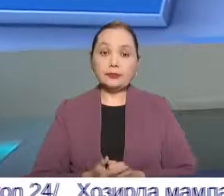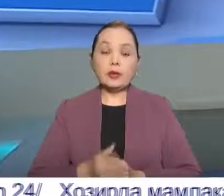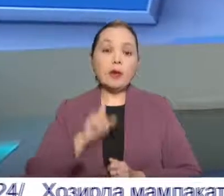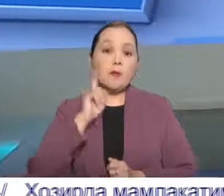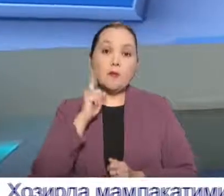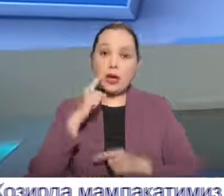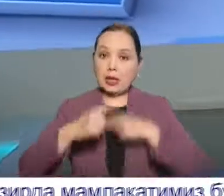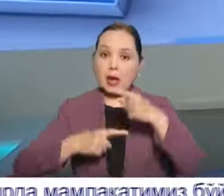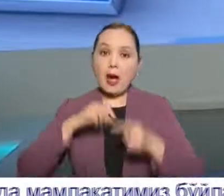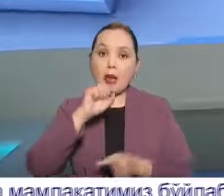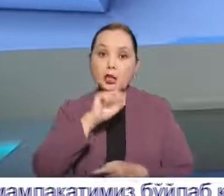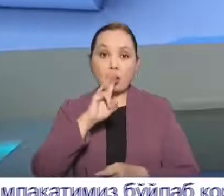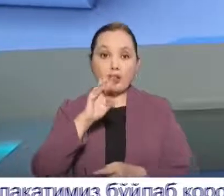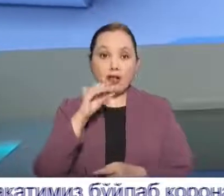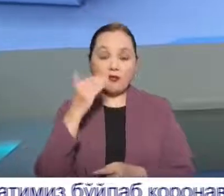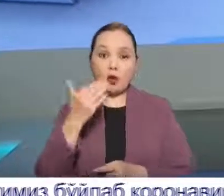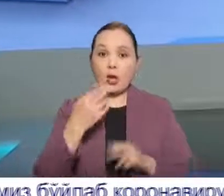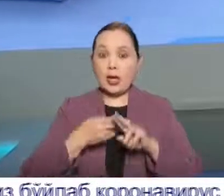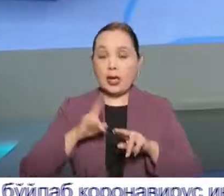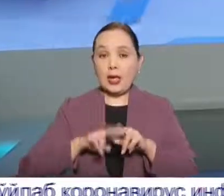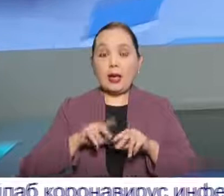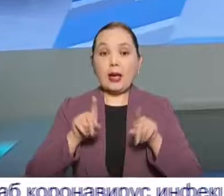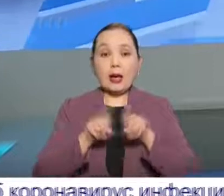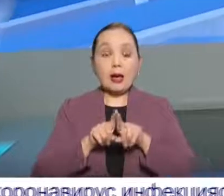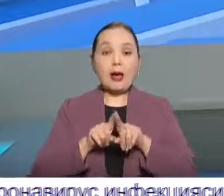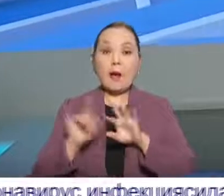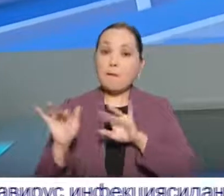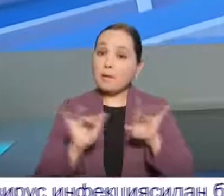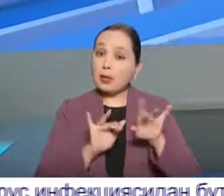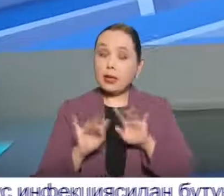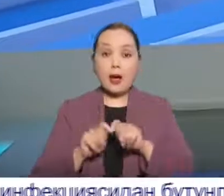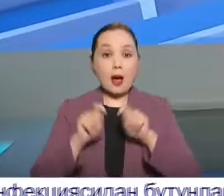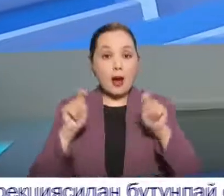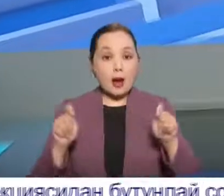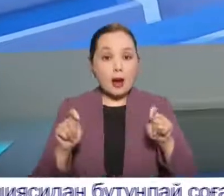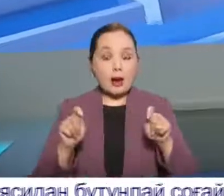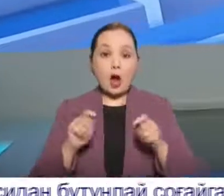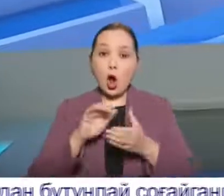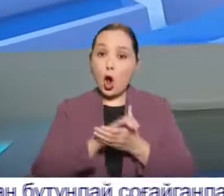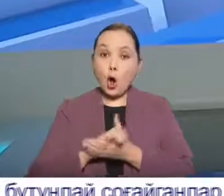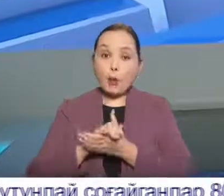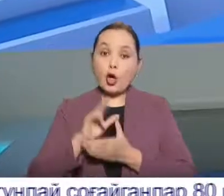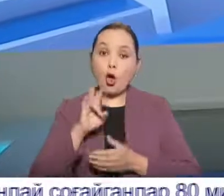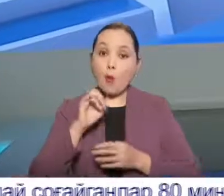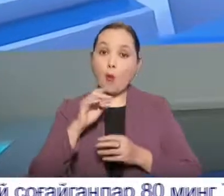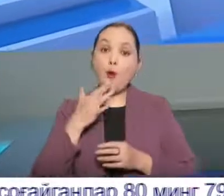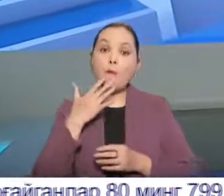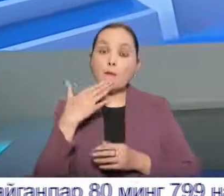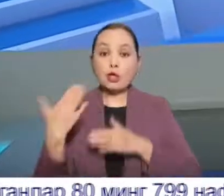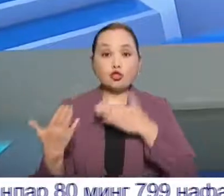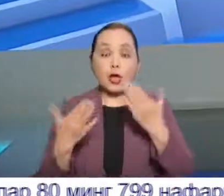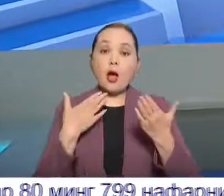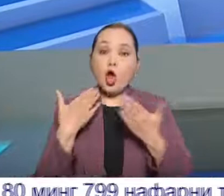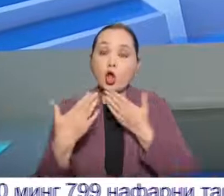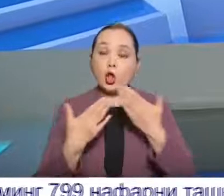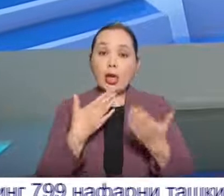Золотое наследие Алишера Наваи. Такова тема духовно-просветительского мероприятия, организованного Комитетом по межнациональным отношениям